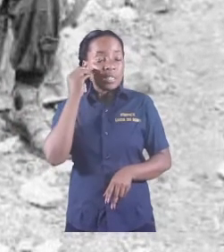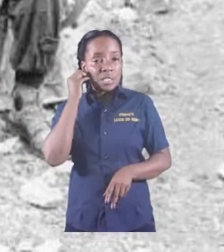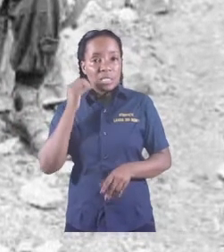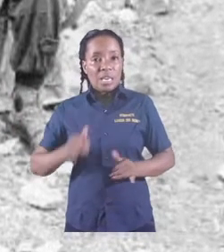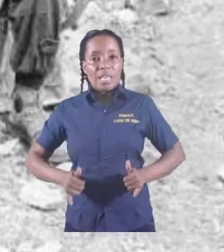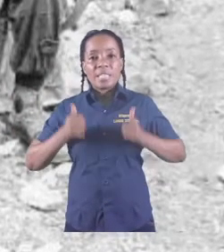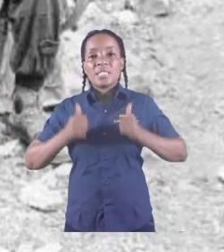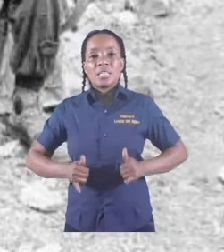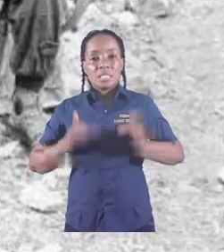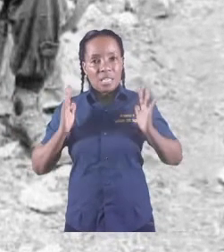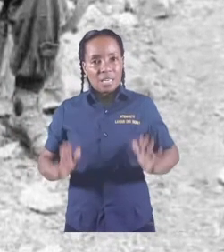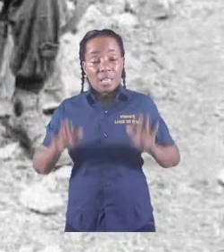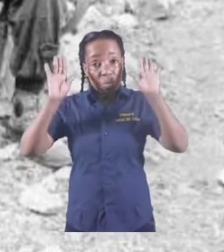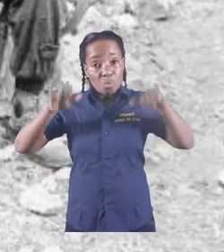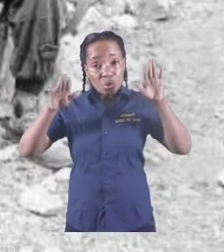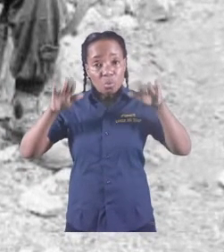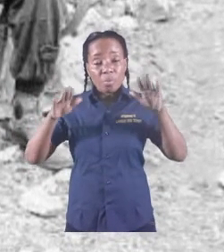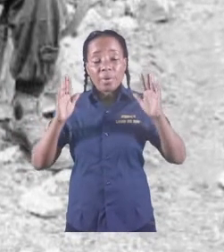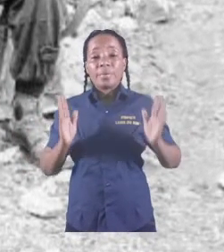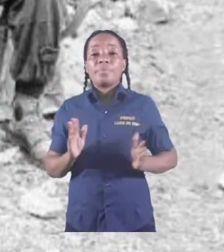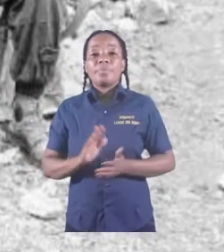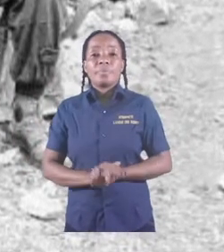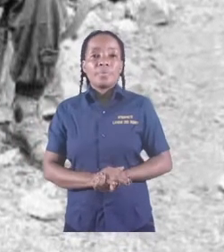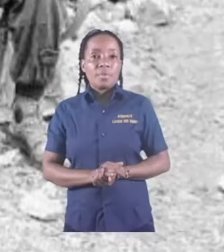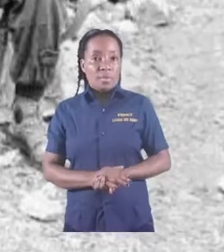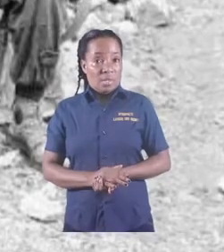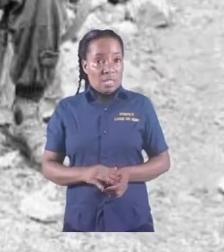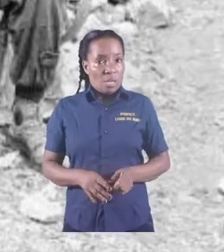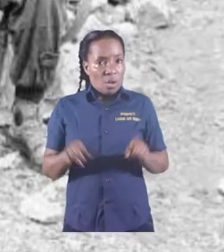Aussi, les divisions internes au sein du